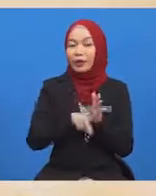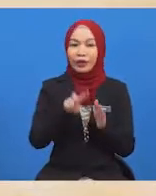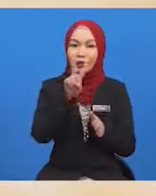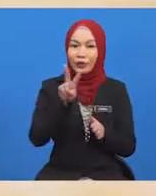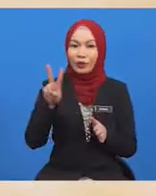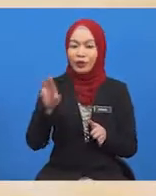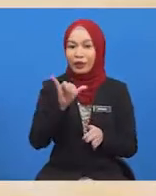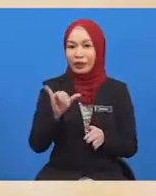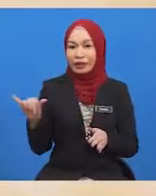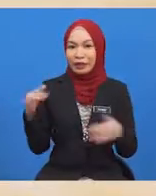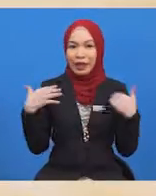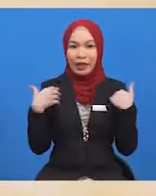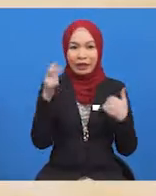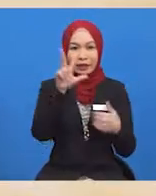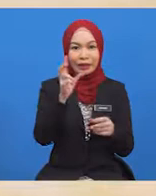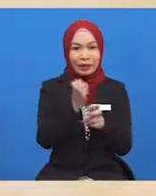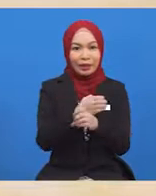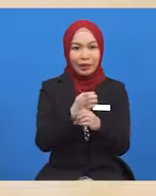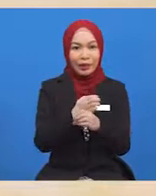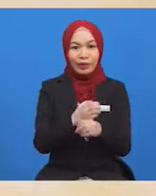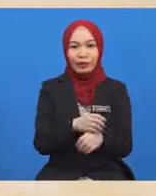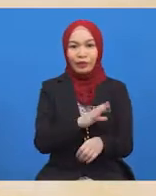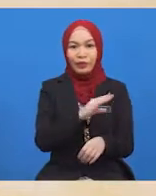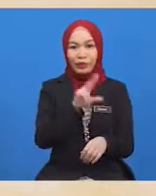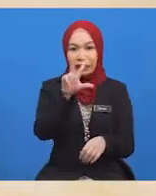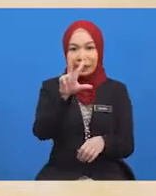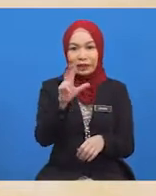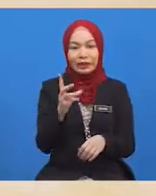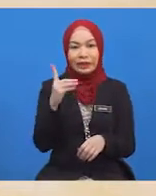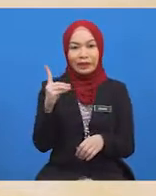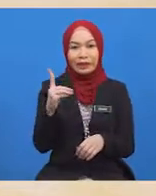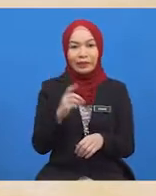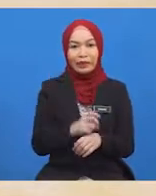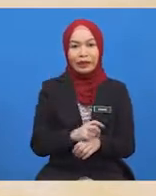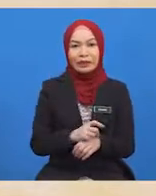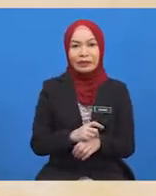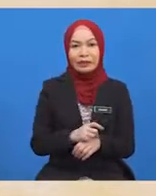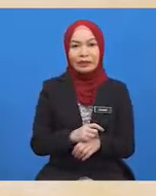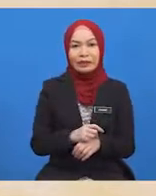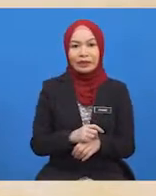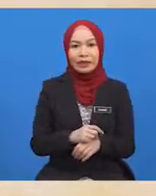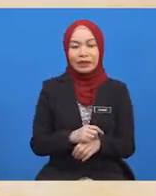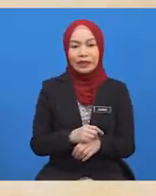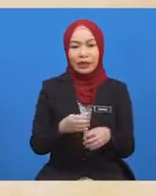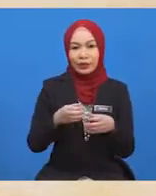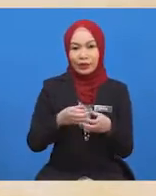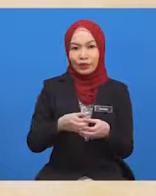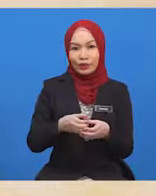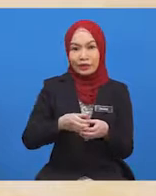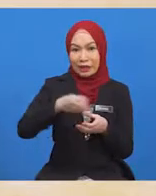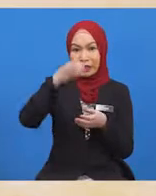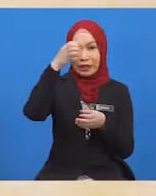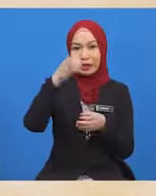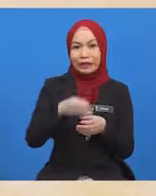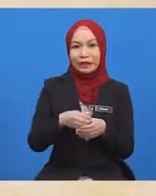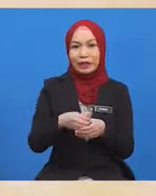Terdapat tiga bentuk tiga dimensi seperti di paparan, iaitu silinder,